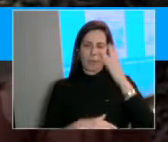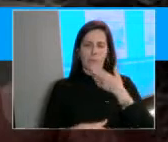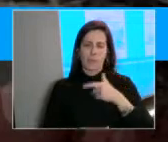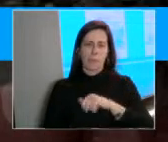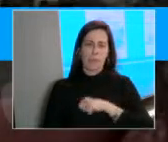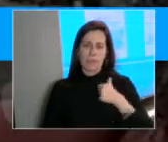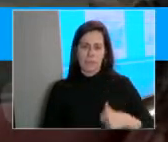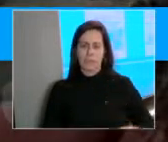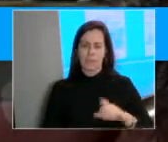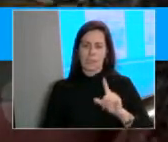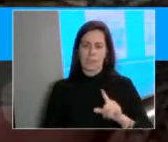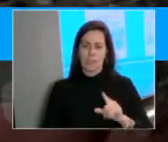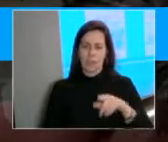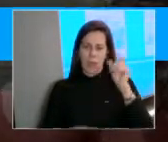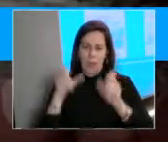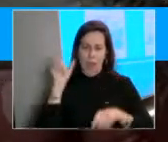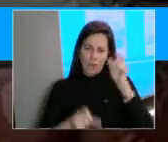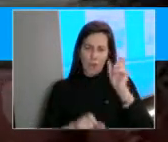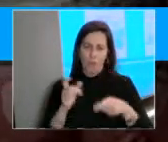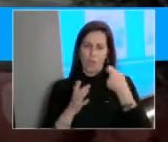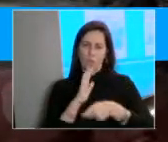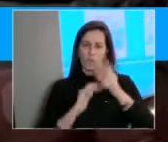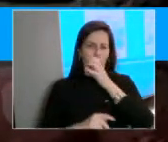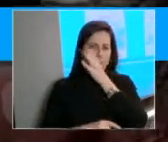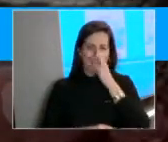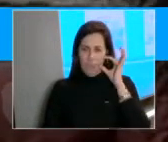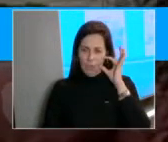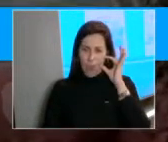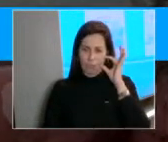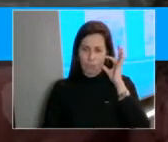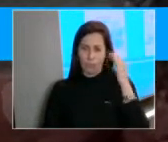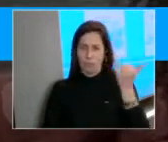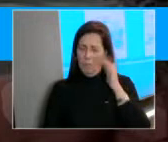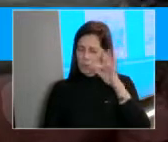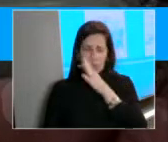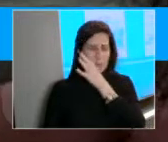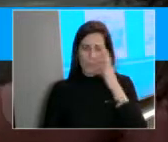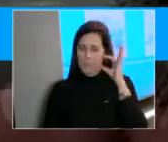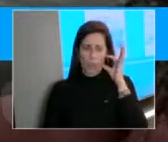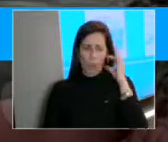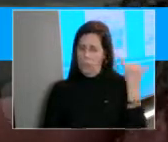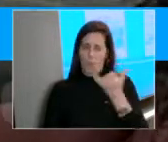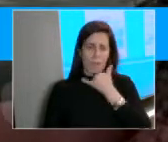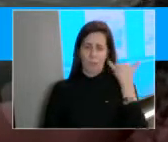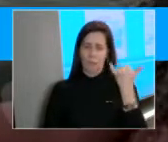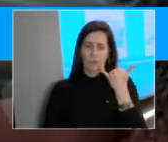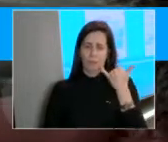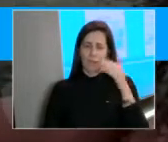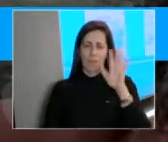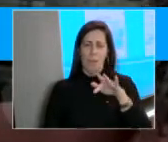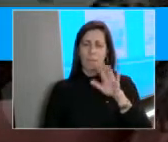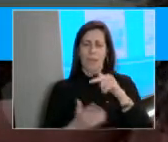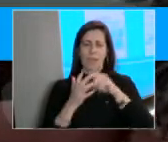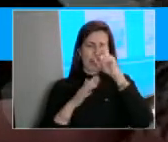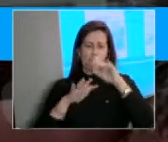בסין יש לחץ מסוים, אנשים קונים יותר מסכות, אבל מסכות היו פה תמיד גם בתקופה של זיהום